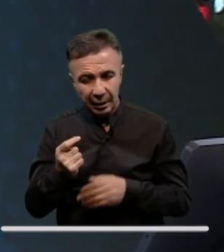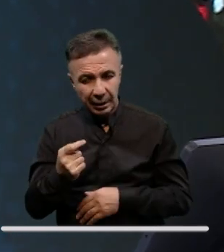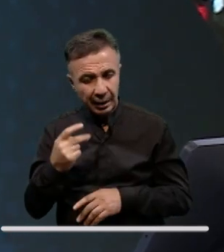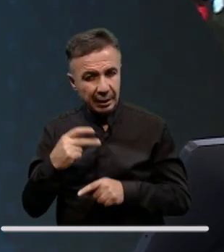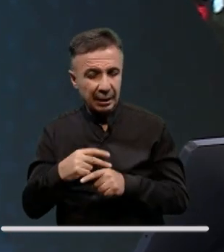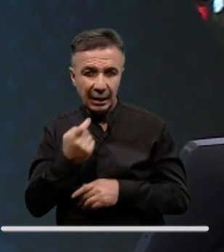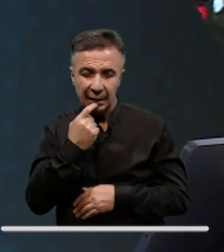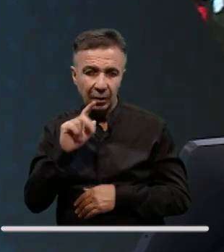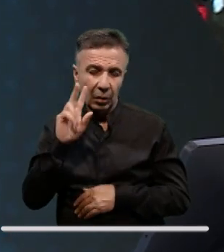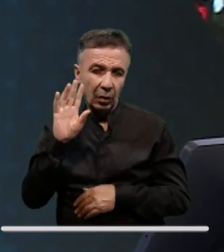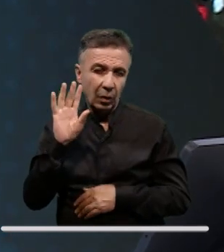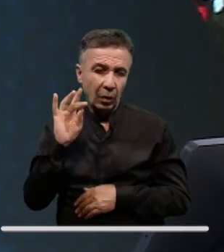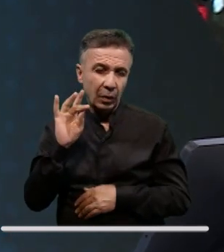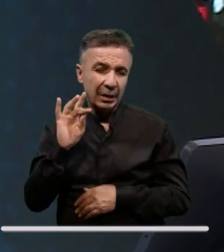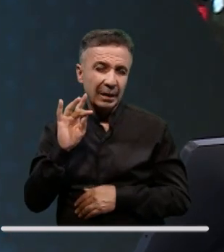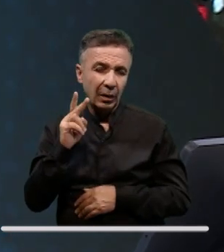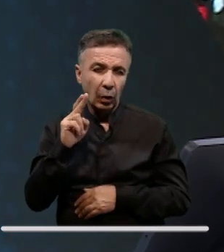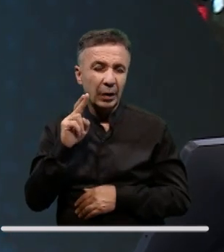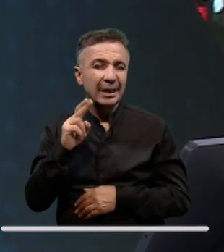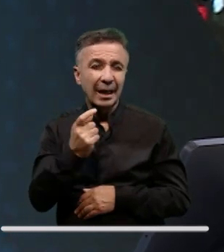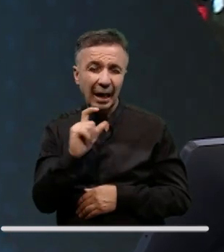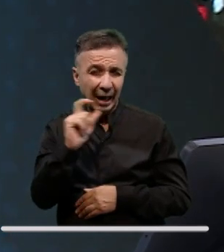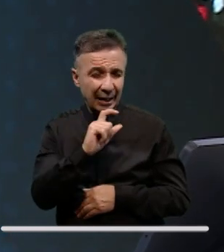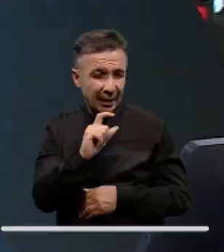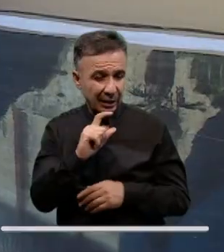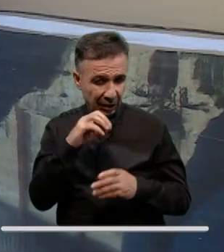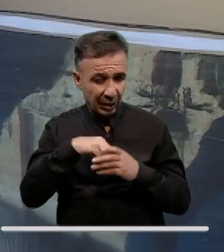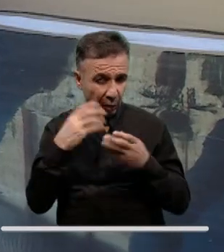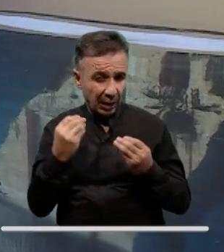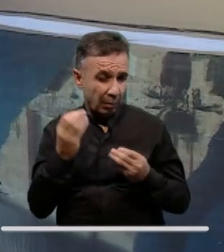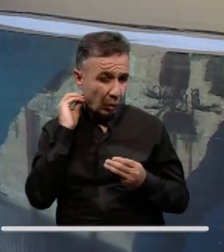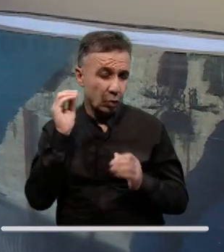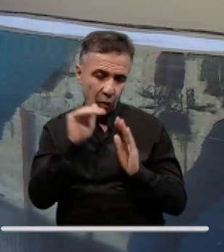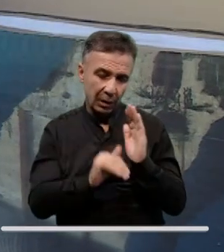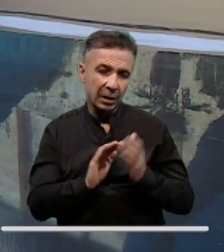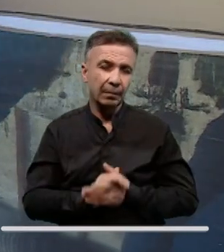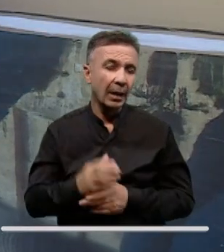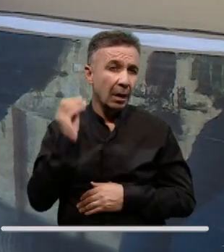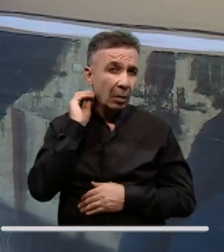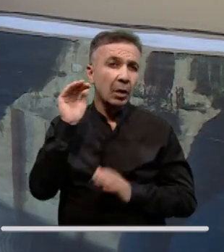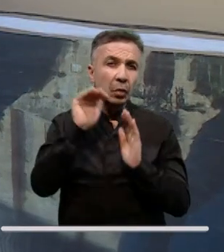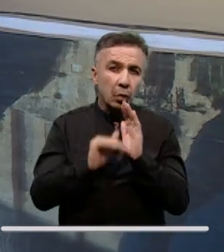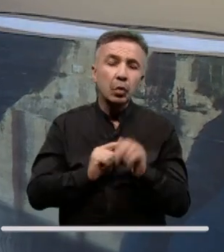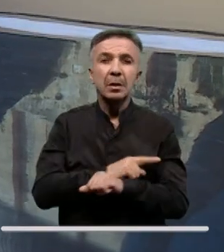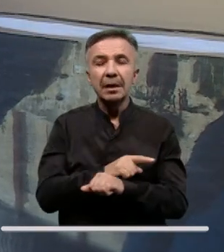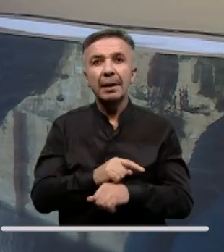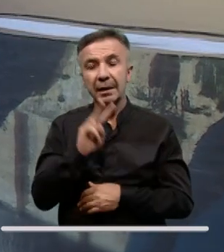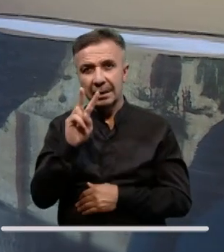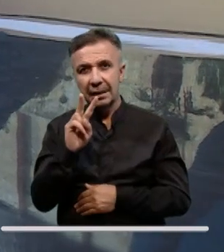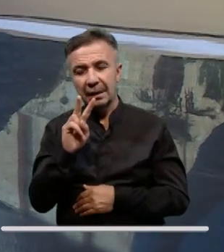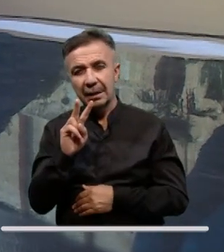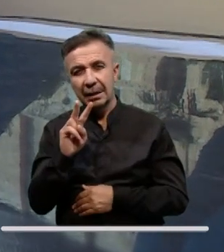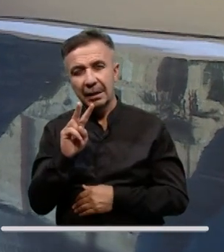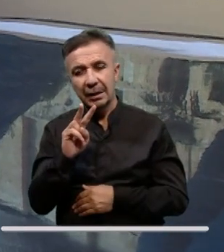caizse 12 aylık vade planında olanları mı düşeceğim şimdi borçları düşerken Eee iki durum var